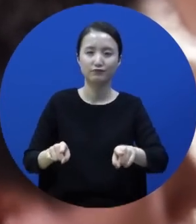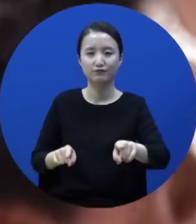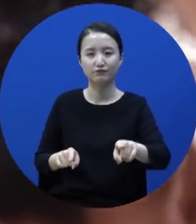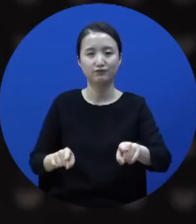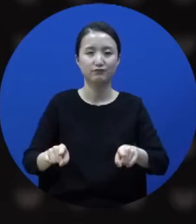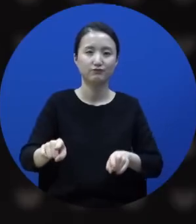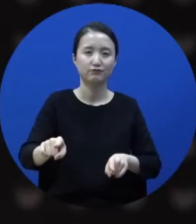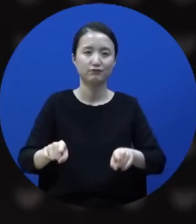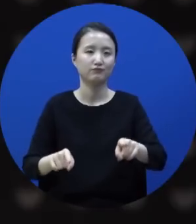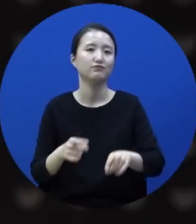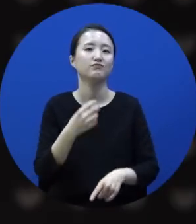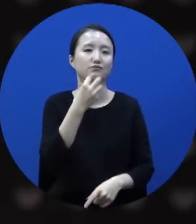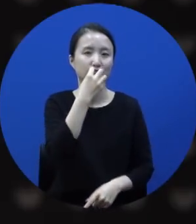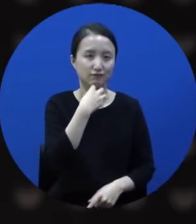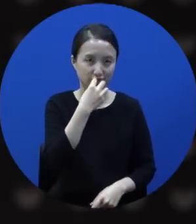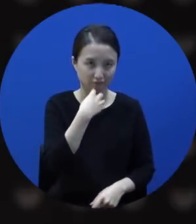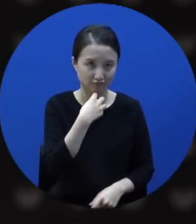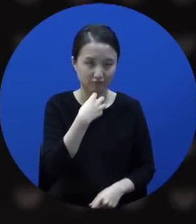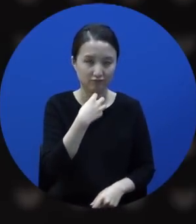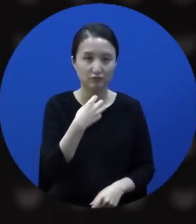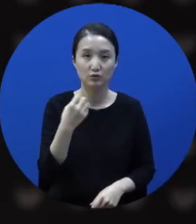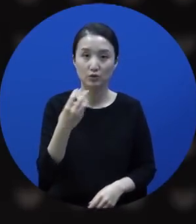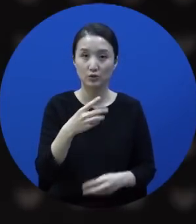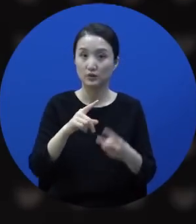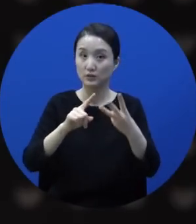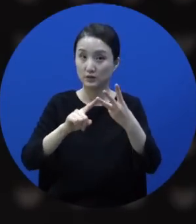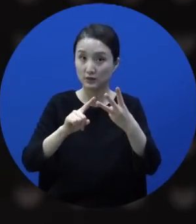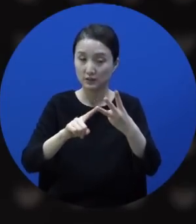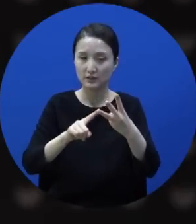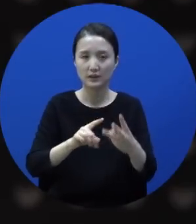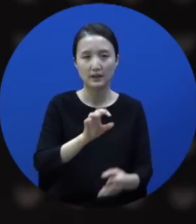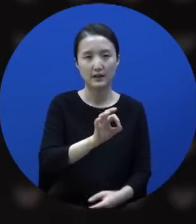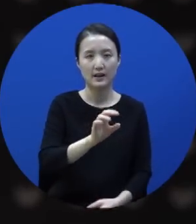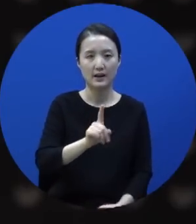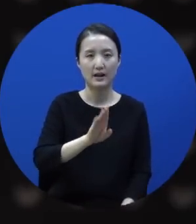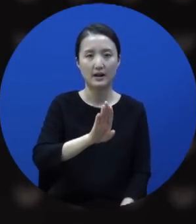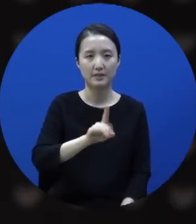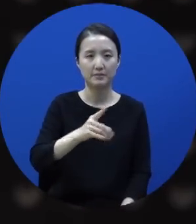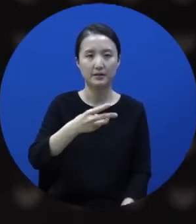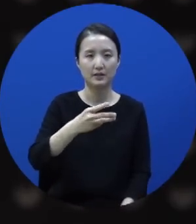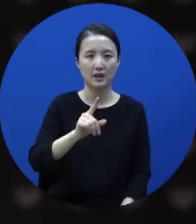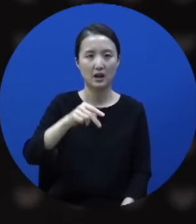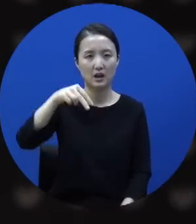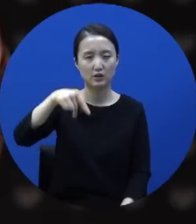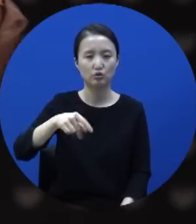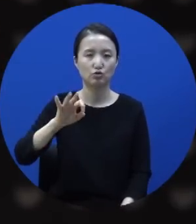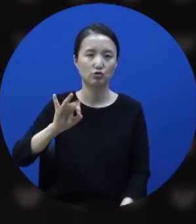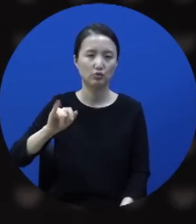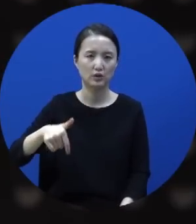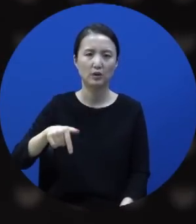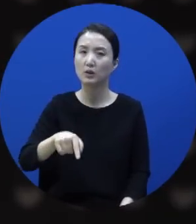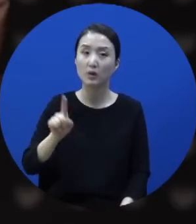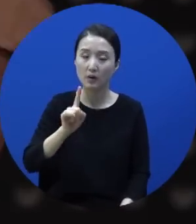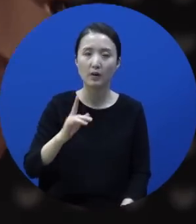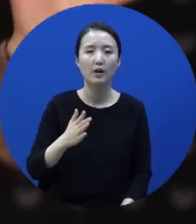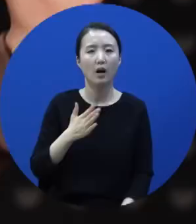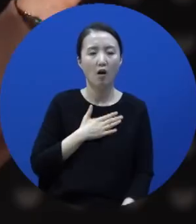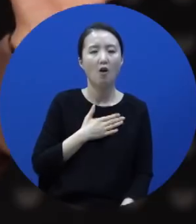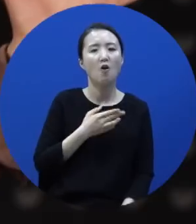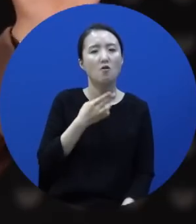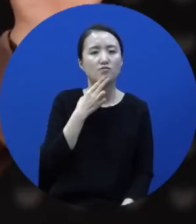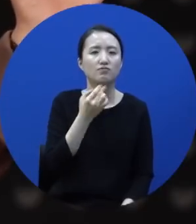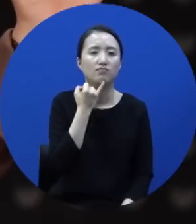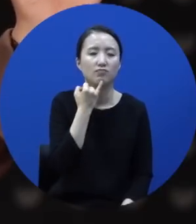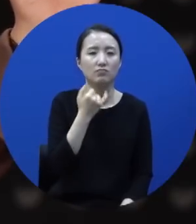하나는 뭐냐면 여기 적혀있듯이 아바타 수익입니다. 어떤 거냐면 나를 대신하는